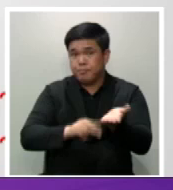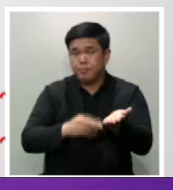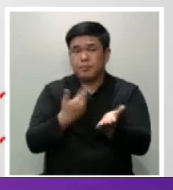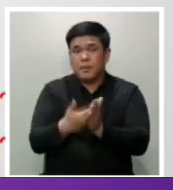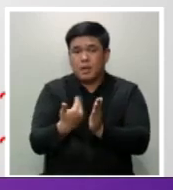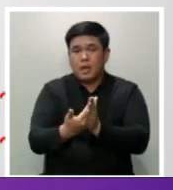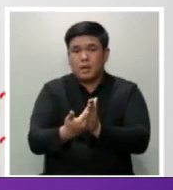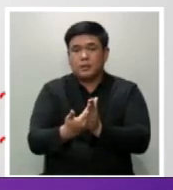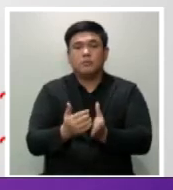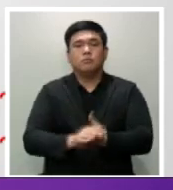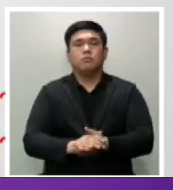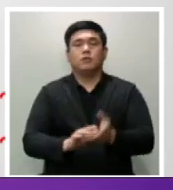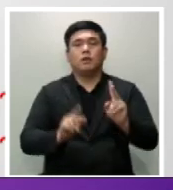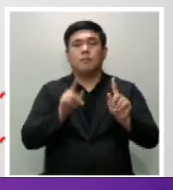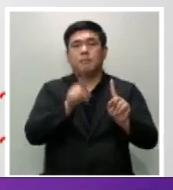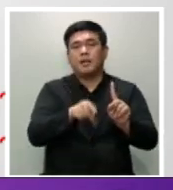เป็นจำนวนเงิน